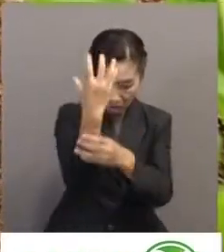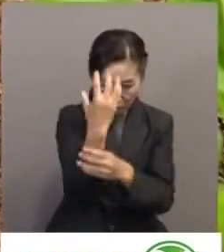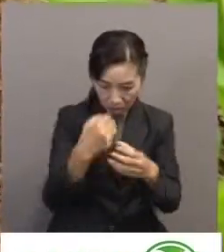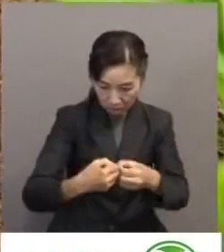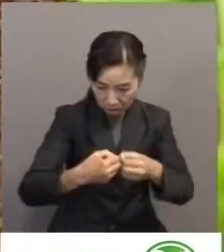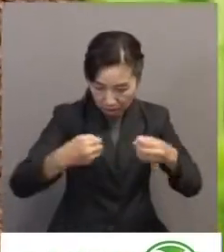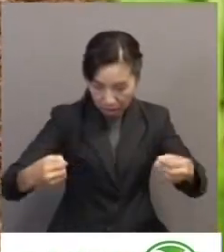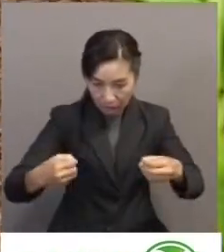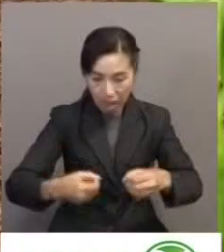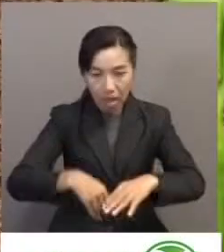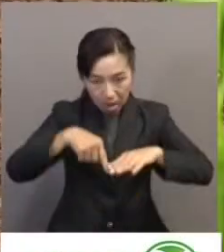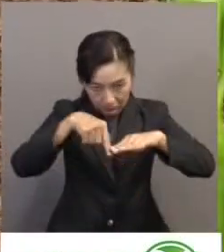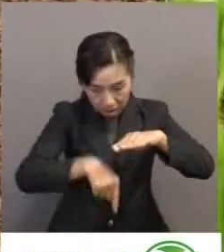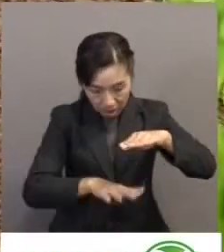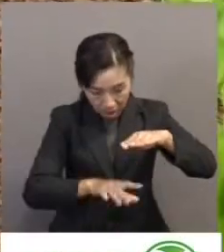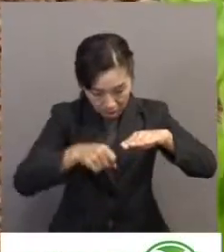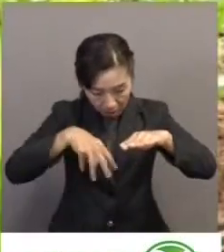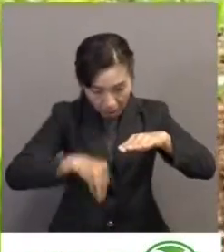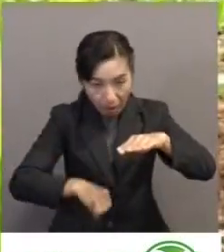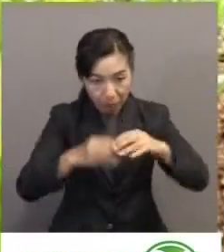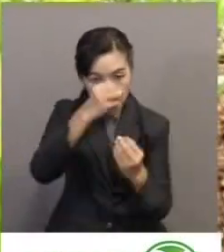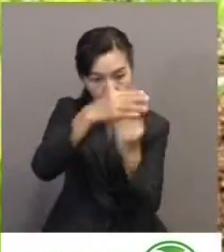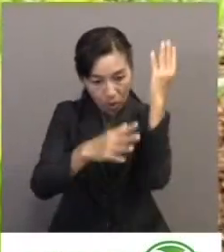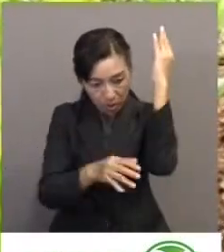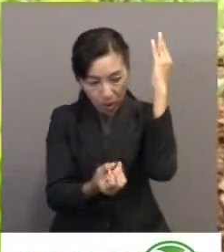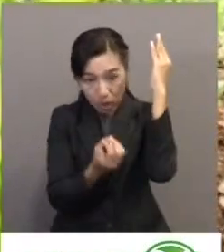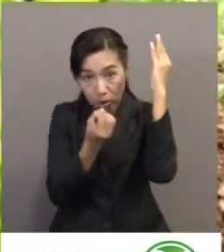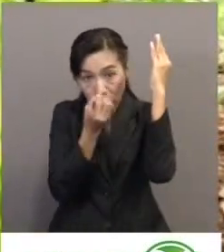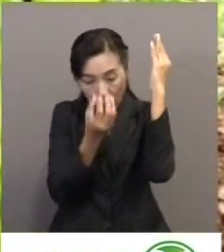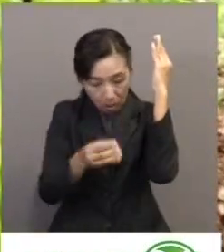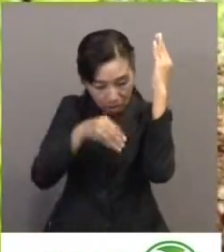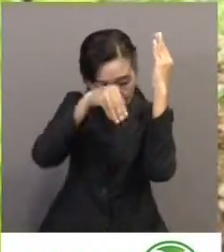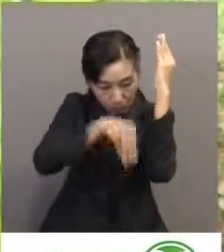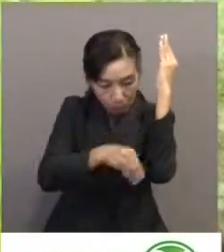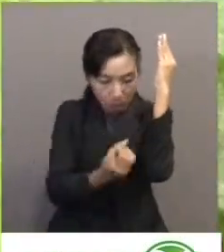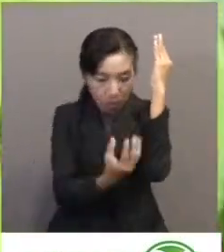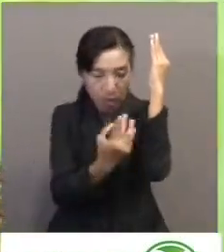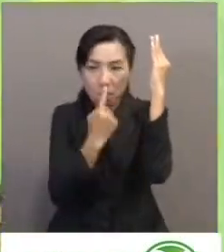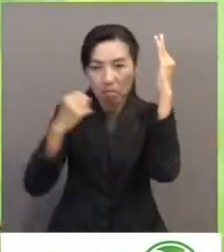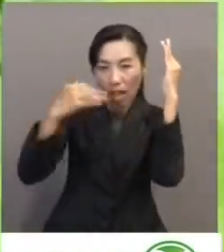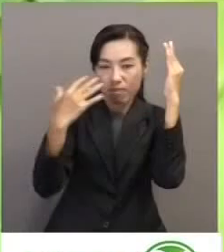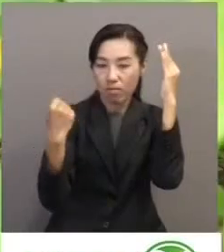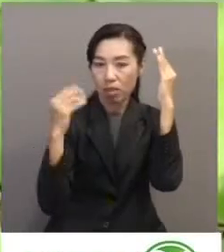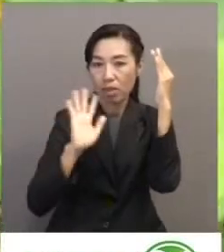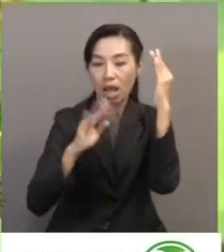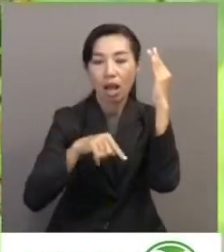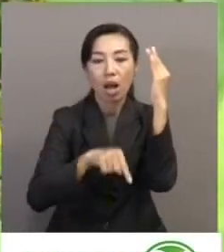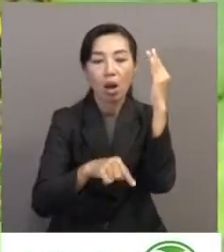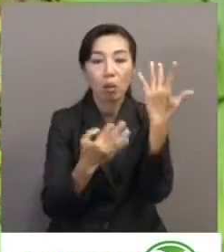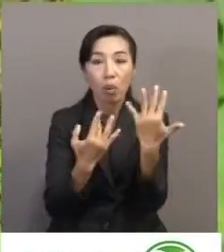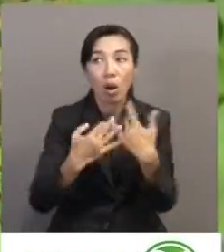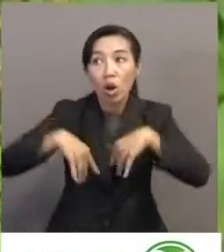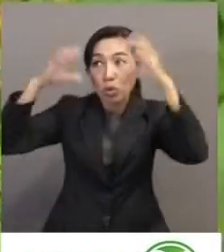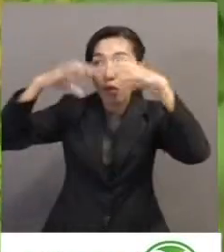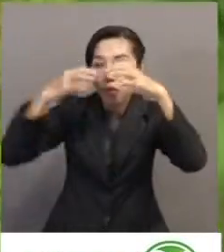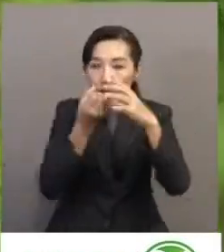ใต้ร่มไม้โดนแดดรำไรและดินไม่แฉะเพียงเท่านี้เมื่อถึงเวลาย่างเข้าฤดูฝนก็ตัดดอกข